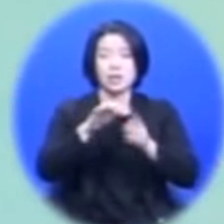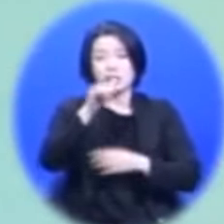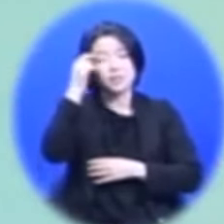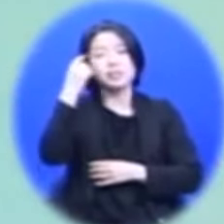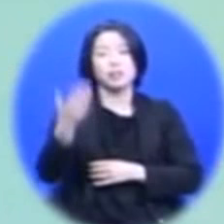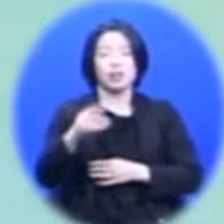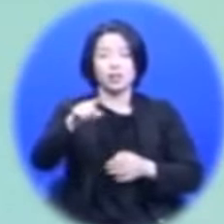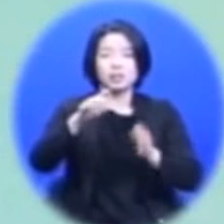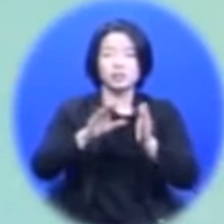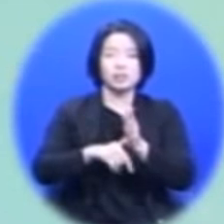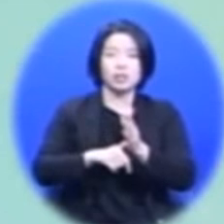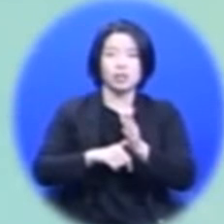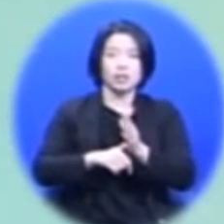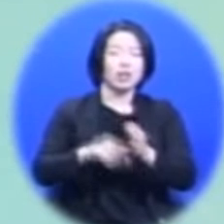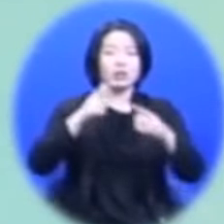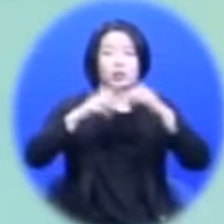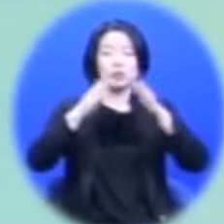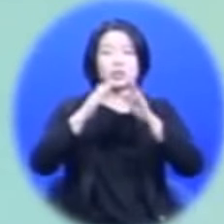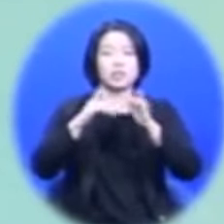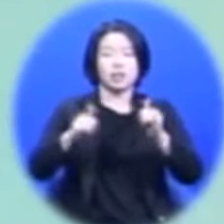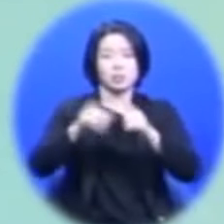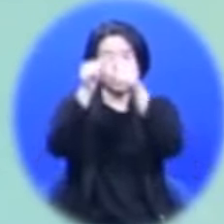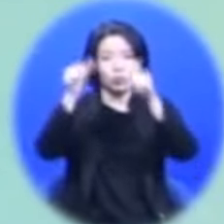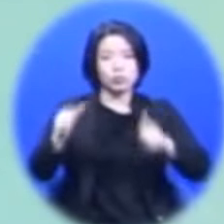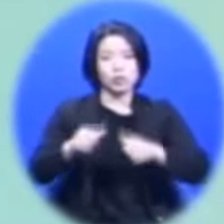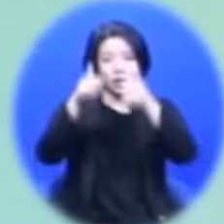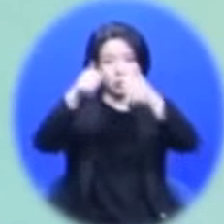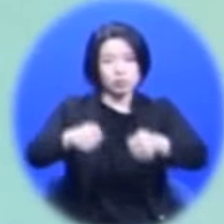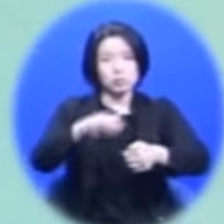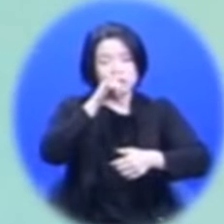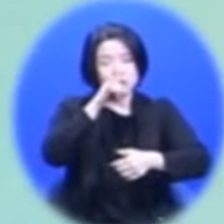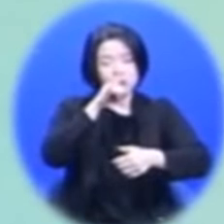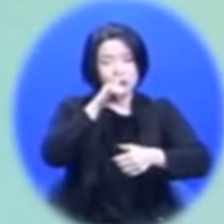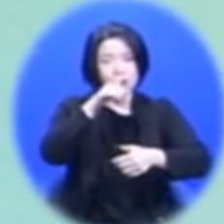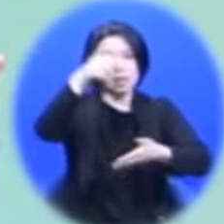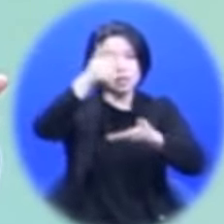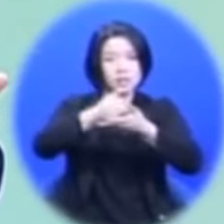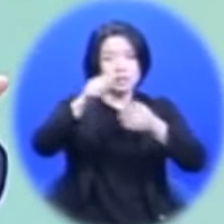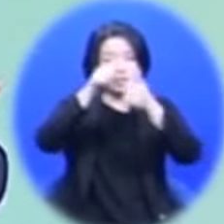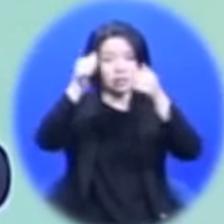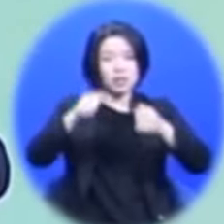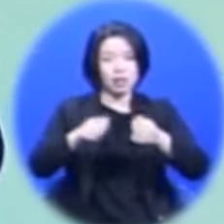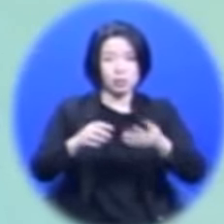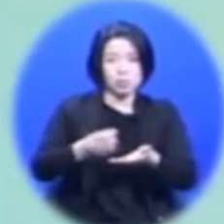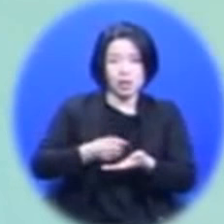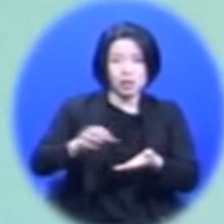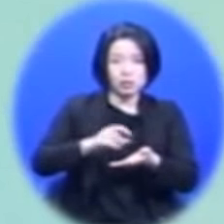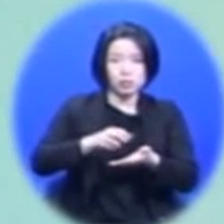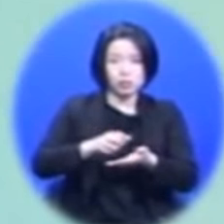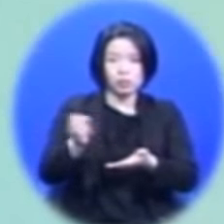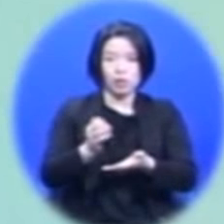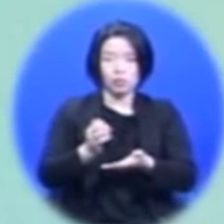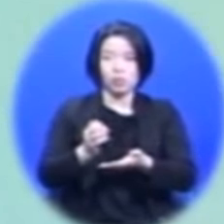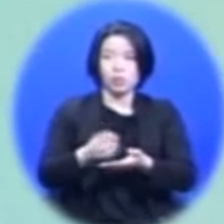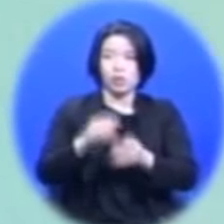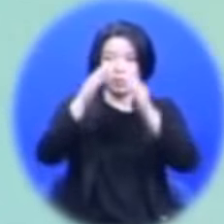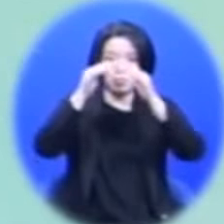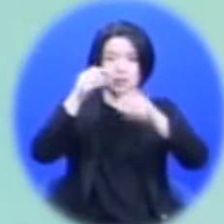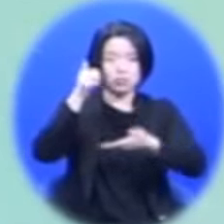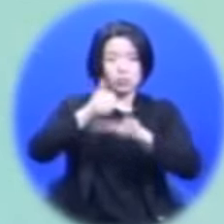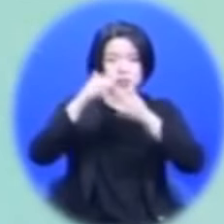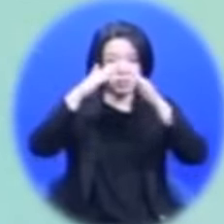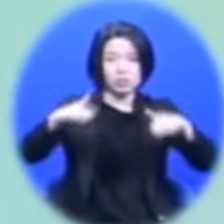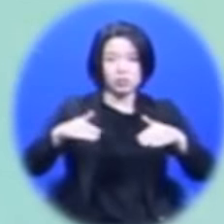당시 기독교인들은 우상을 숭배했을까? 신상을 가지고 점을 치러 다니고 신전 출입을 하고